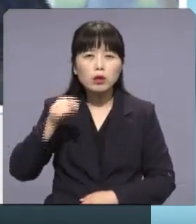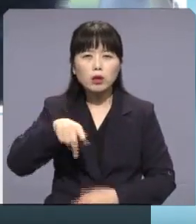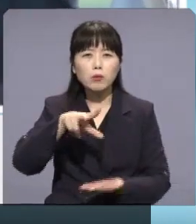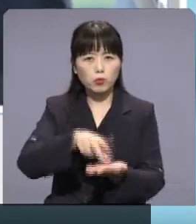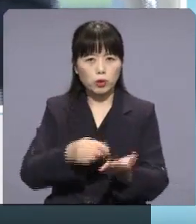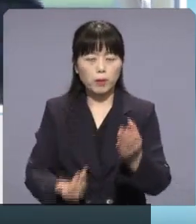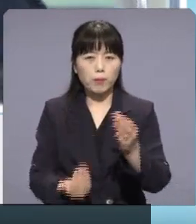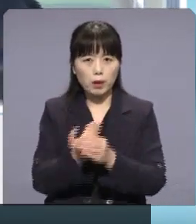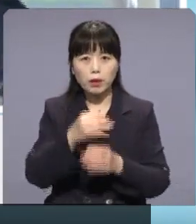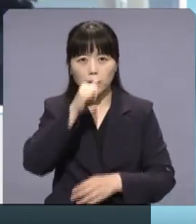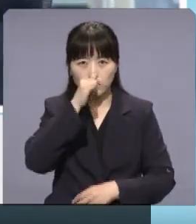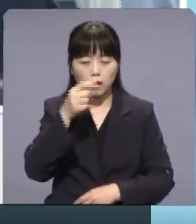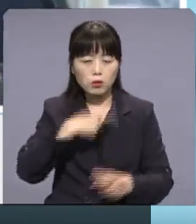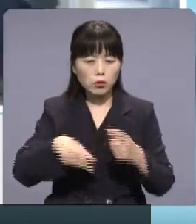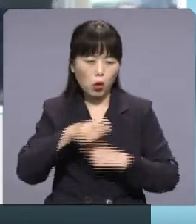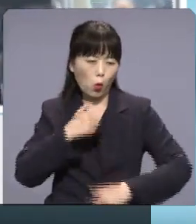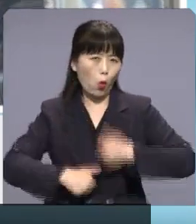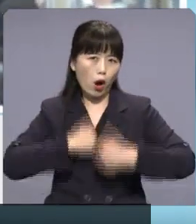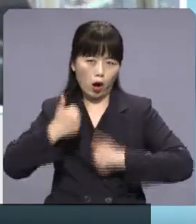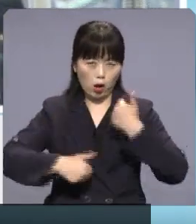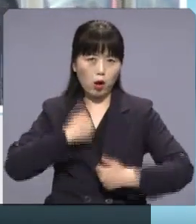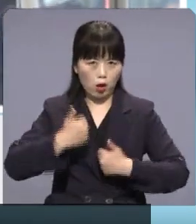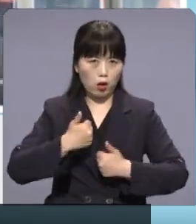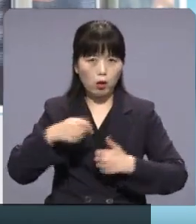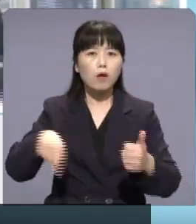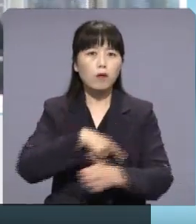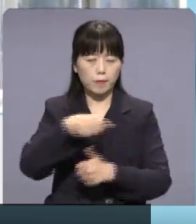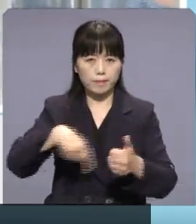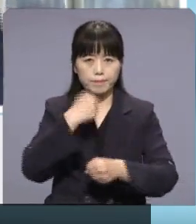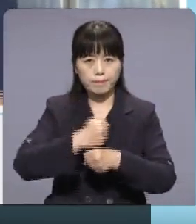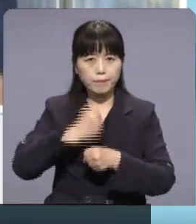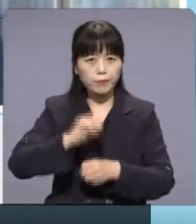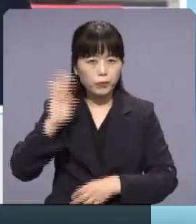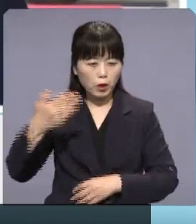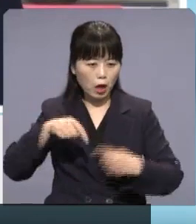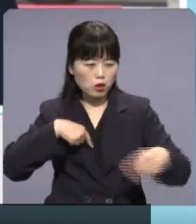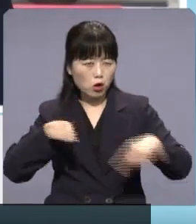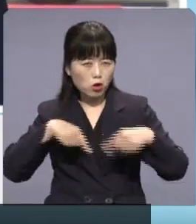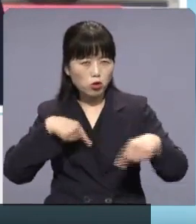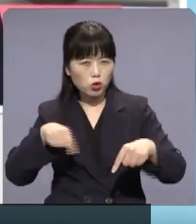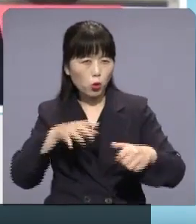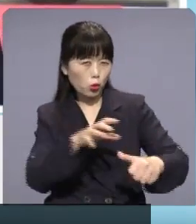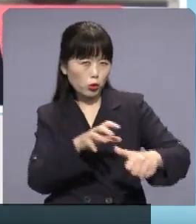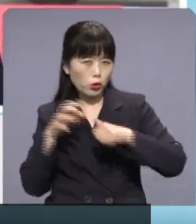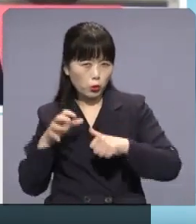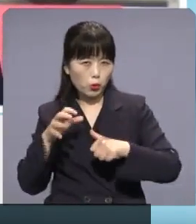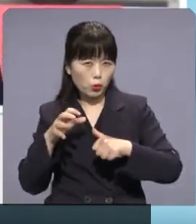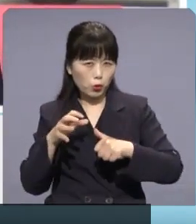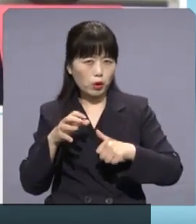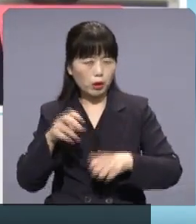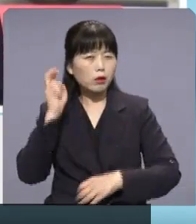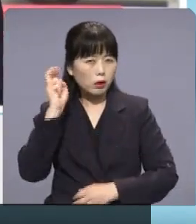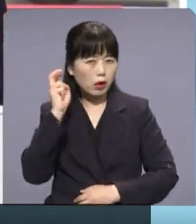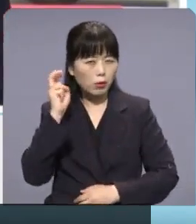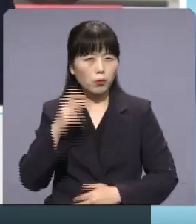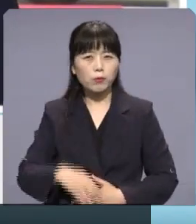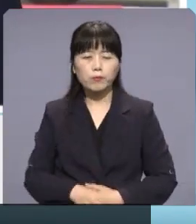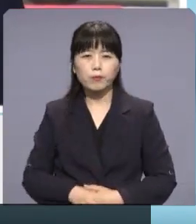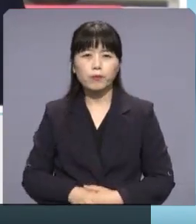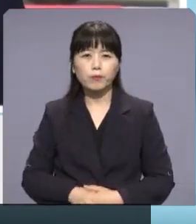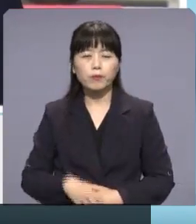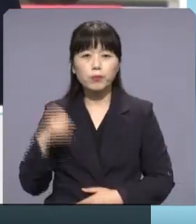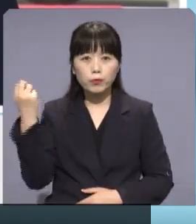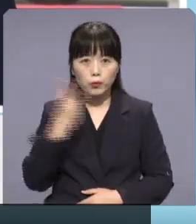발생해요. 그러니까 더 분노하게 되는 현상들이 나타나는 거죠. 그걸 정치의 역으로 이용하는 거 아닌가 저는 그렇게 의심하고 있고요. 예를